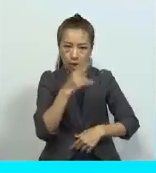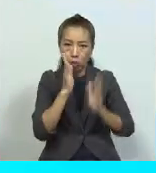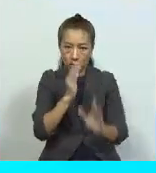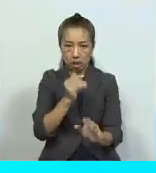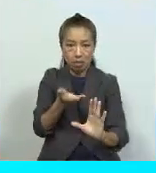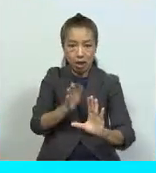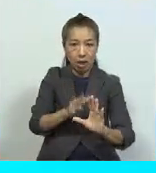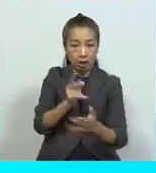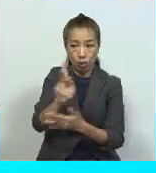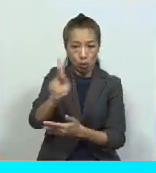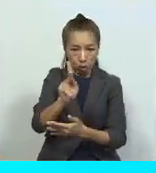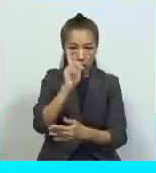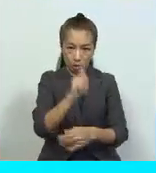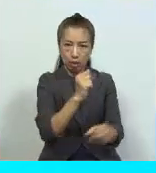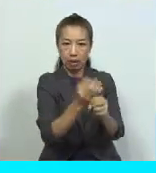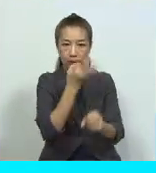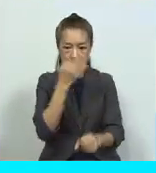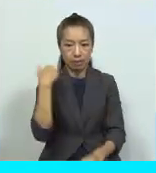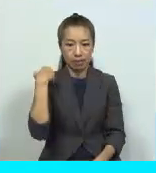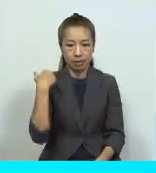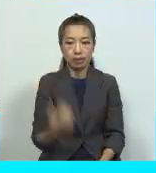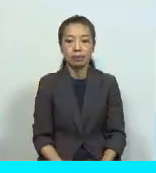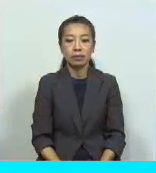พนะครับ ทีนี้ครับ